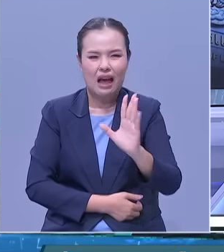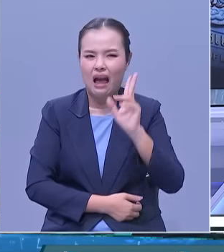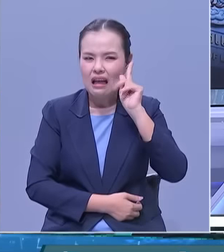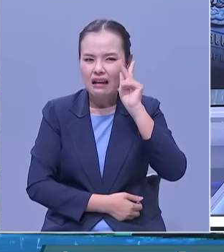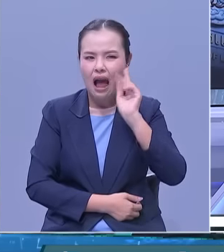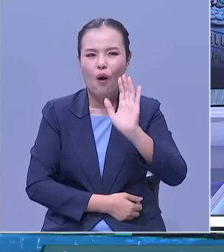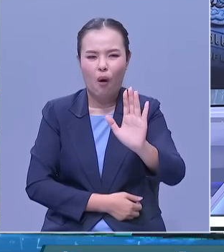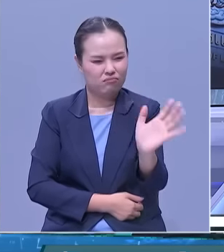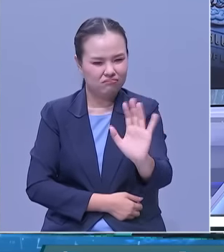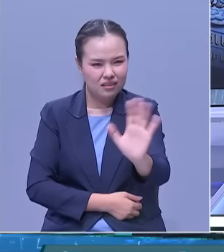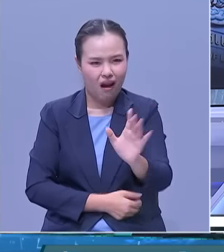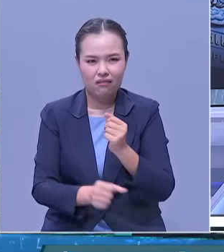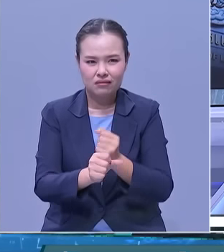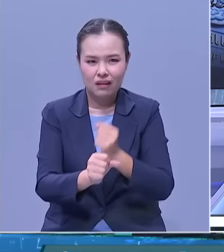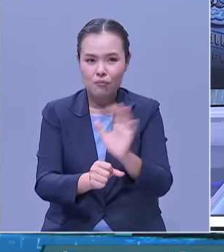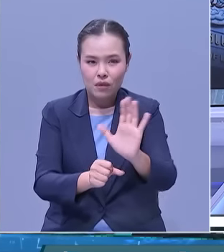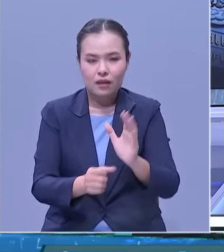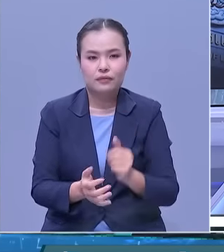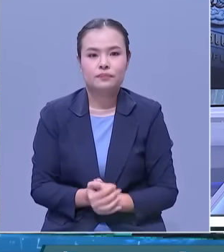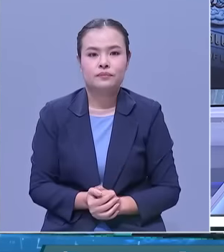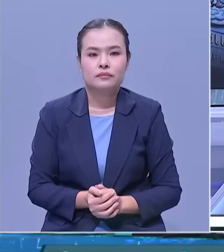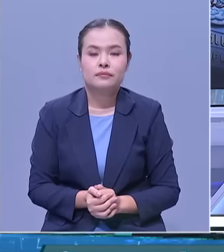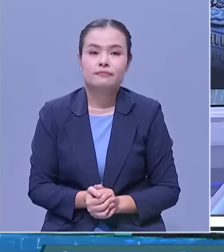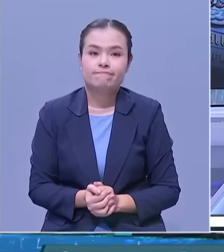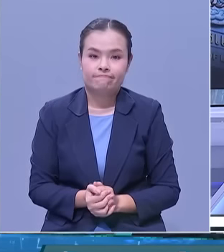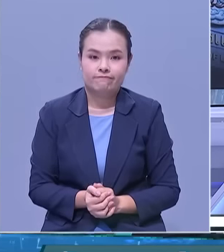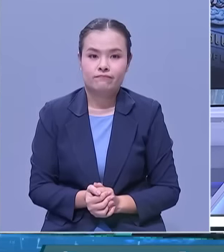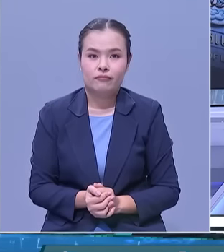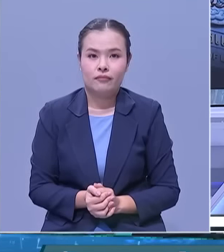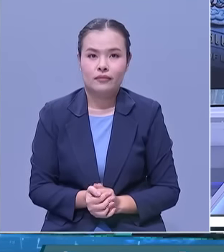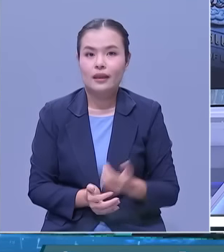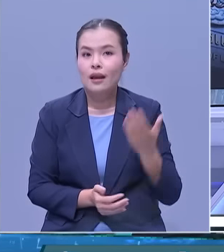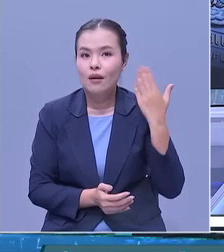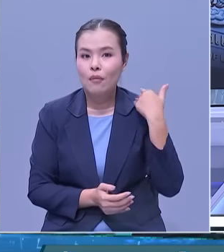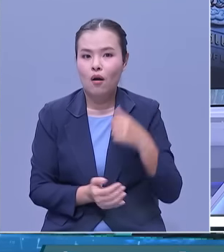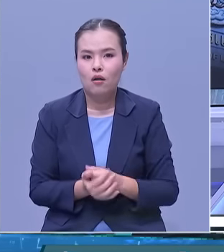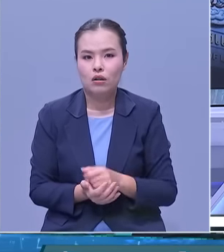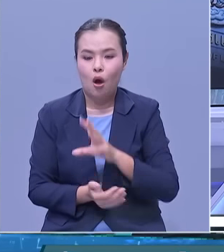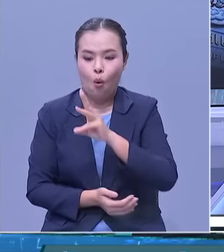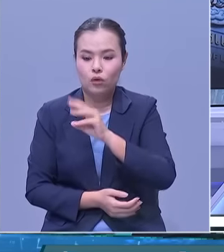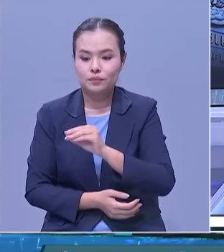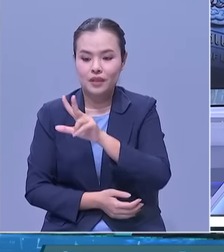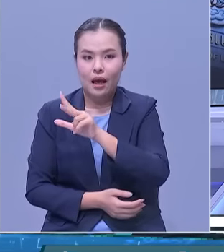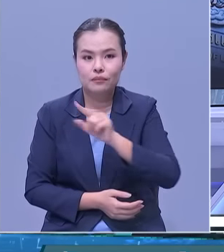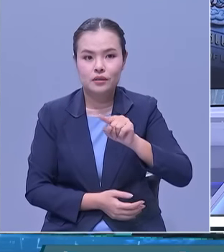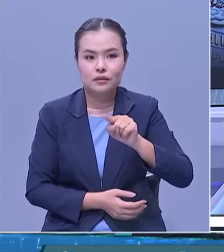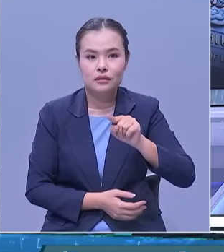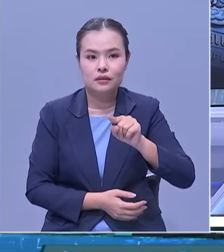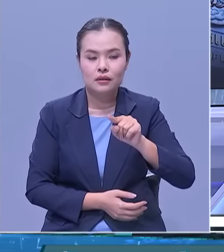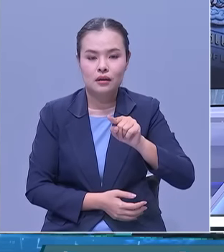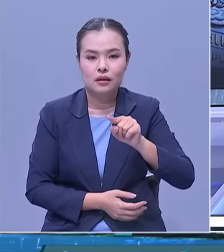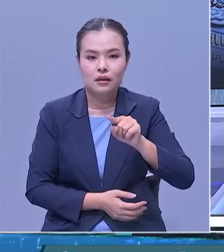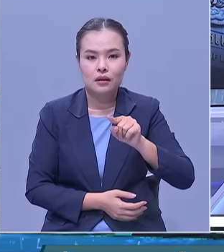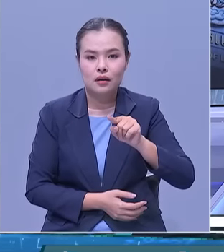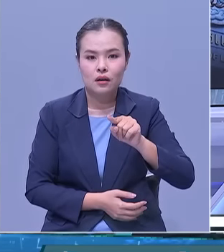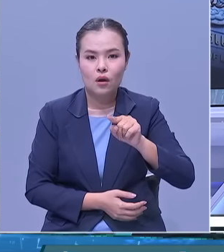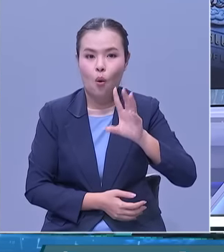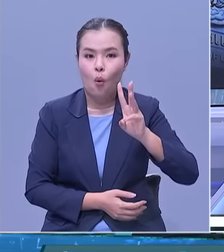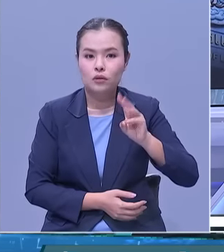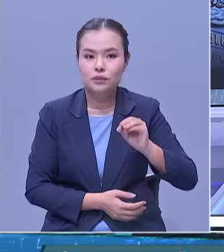ของคุณ ค่ะคุณสุชาติคะในช่วงระหว่างที่คุณสุชาติดำรงตำแหน่งรัฐมนตรีเนี่ยพอจะเคย